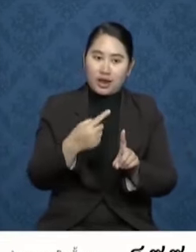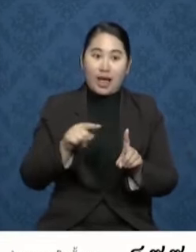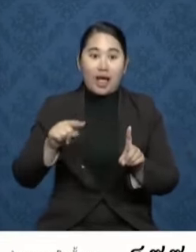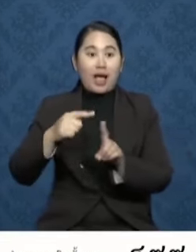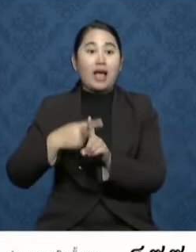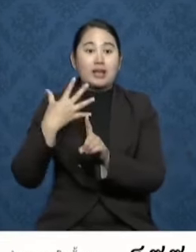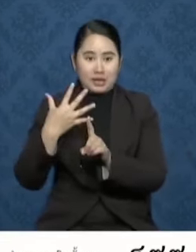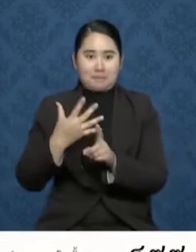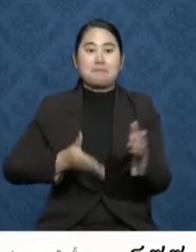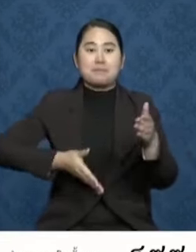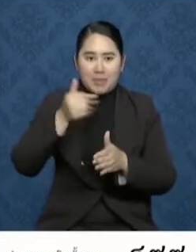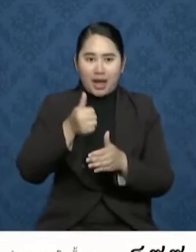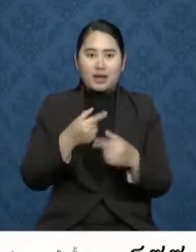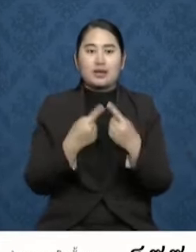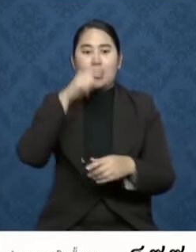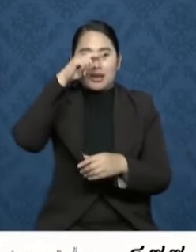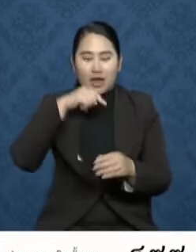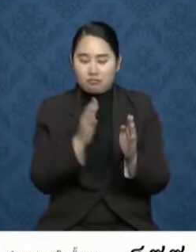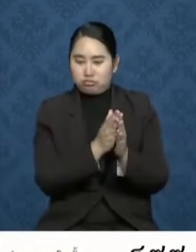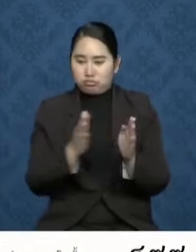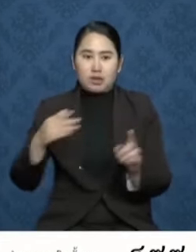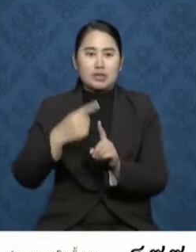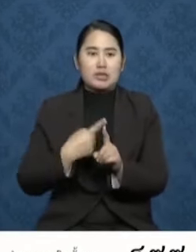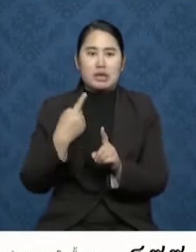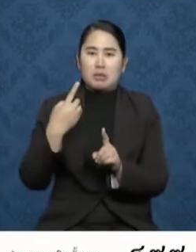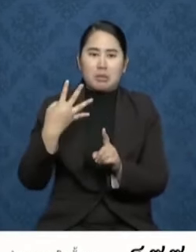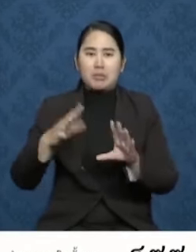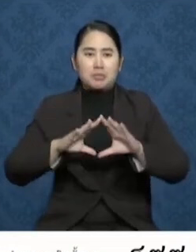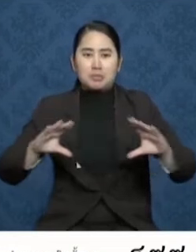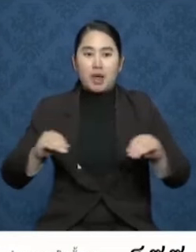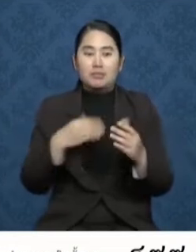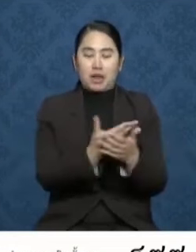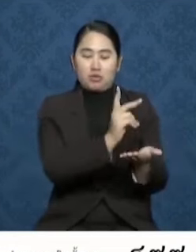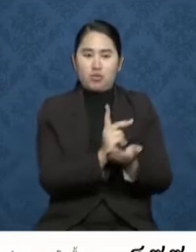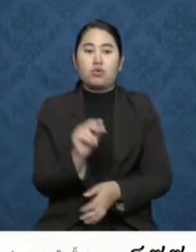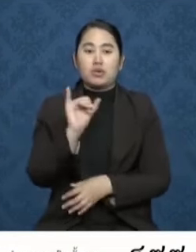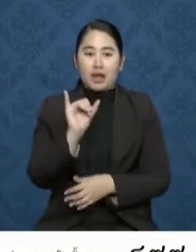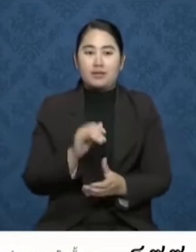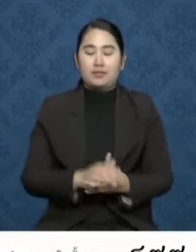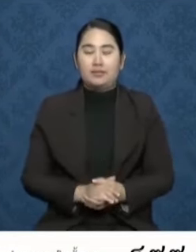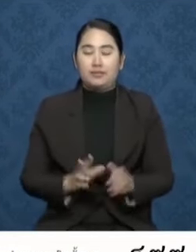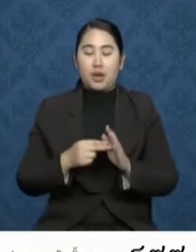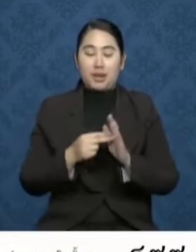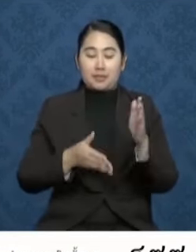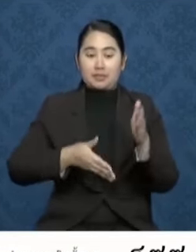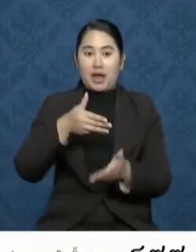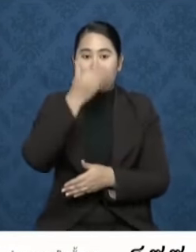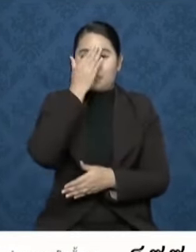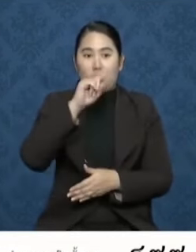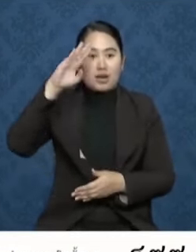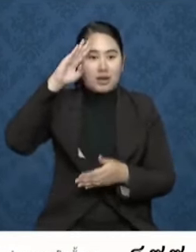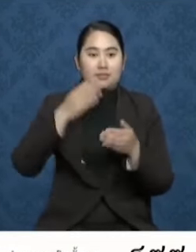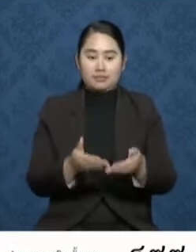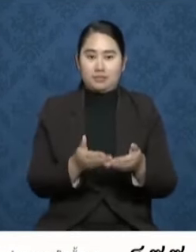ประเทศไทยล่วงเลยมา 24เดือนแล้วยังไม่ได้รับอนุมัติเลยครับมันใช่หรือไม่ที่เรายังไม่ได้รับอนุมัติก็เพราะว่ารเนี่ย